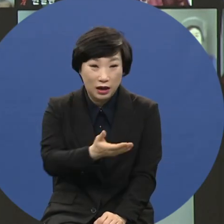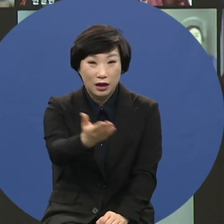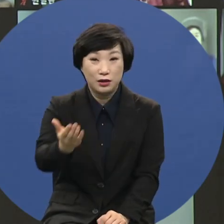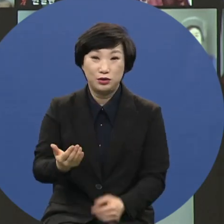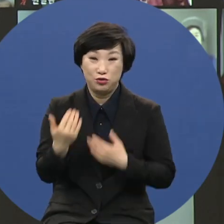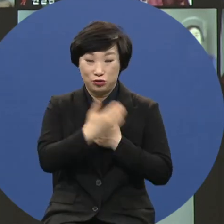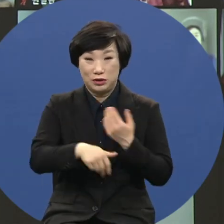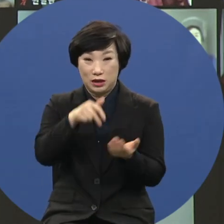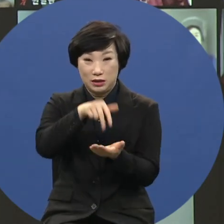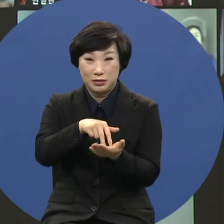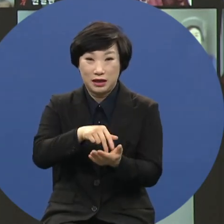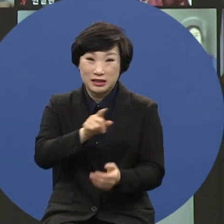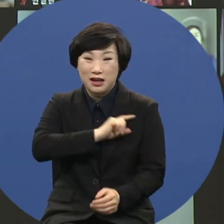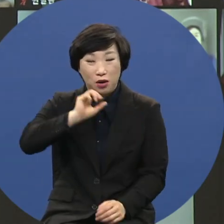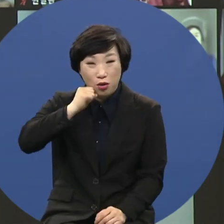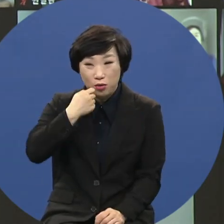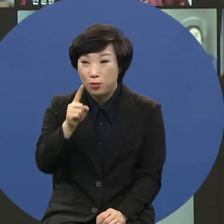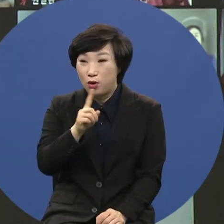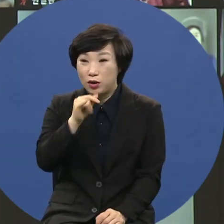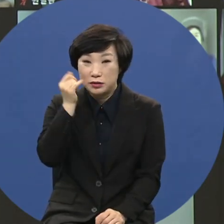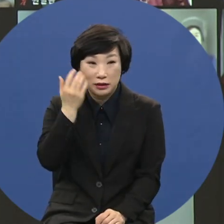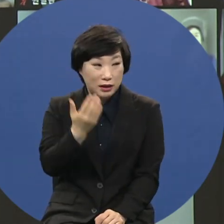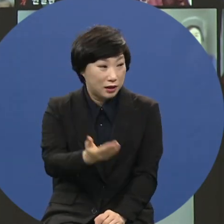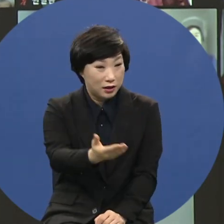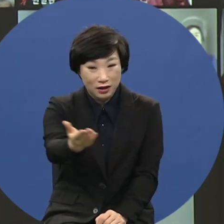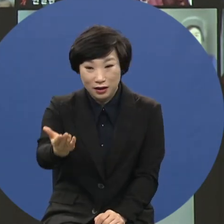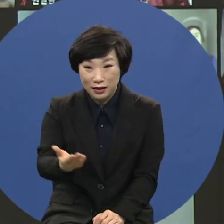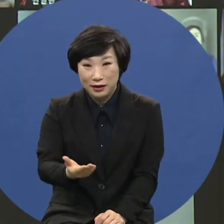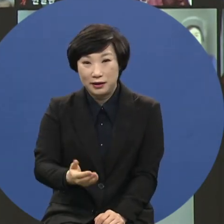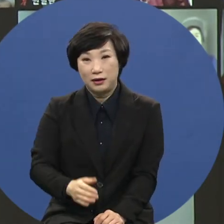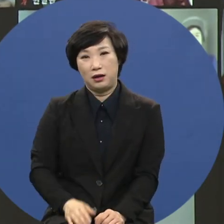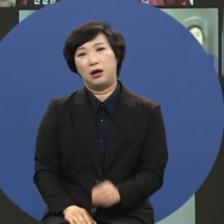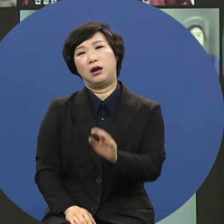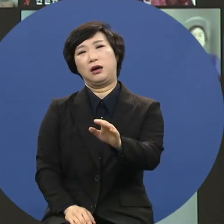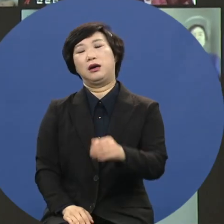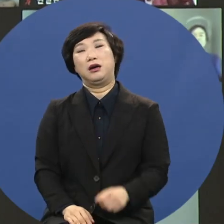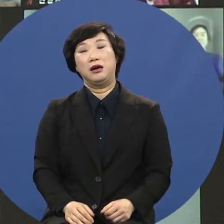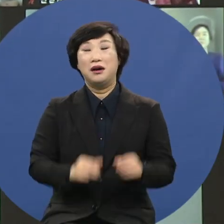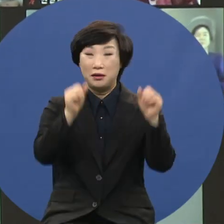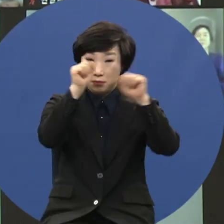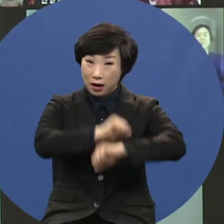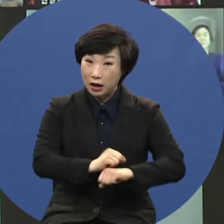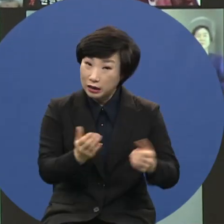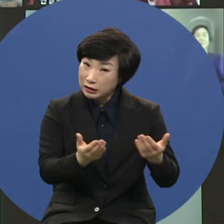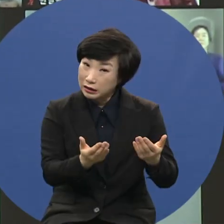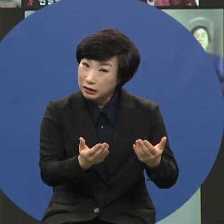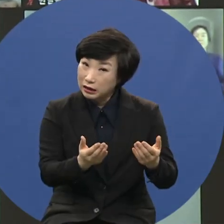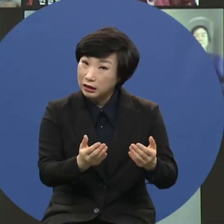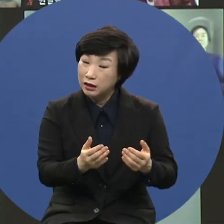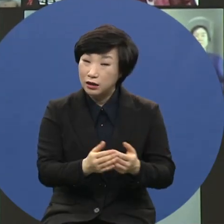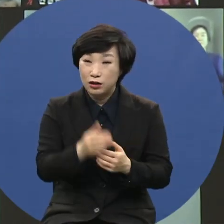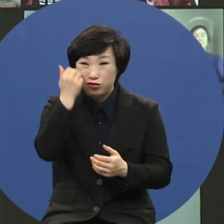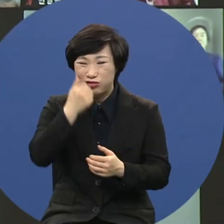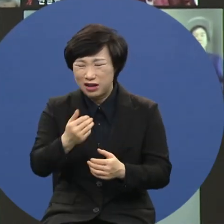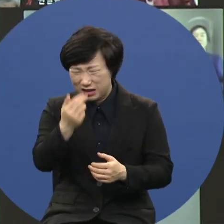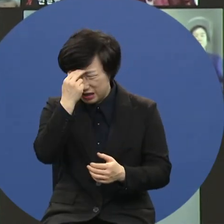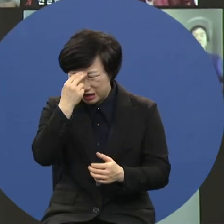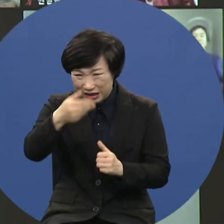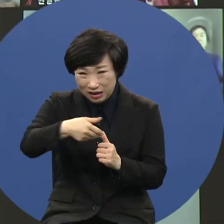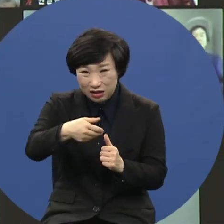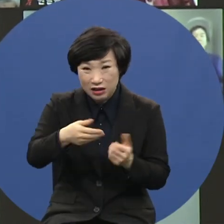육신으로도 제일 감당 못할 일, 부도나는 거, 누가 속썩이는